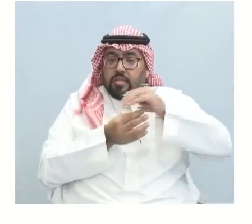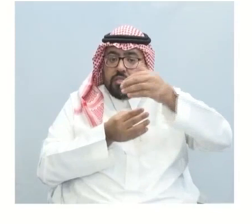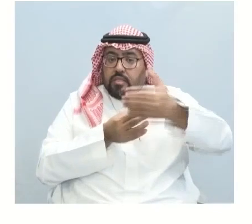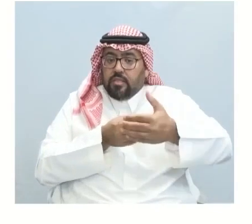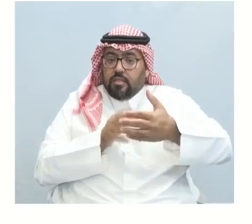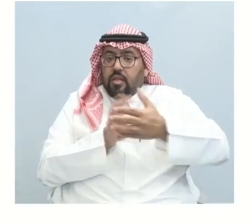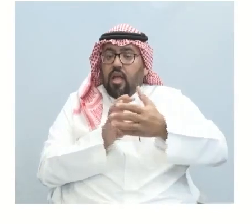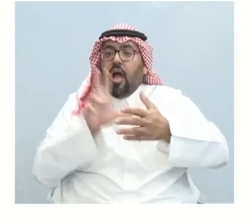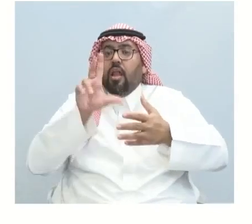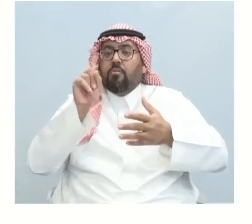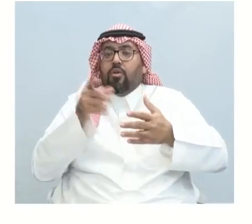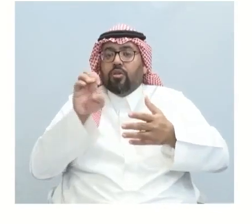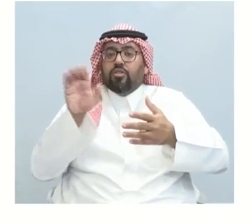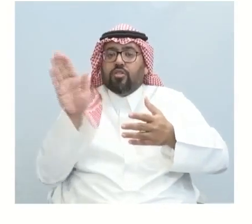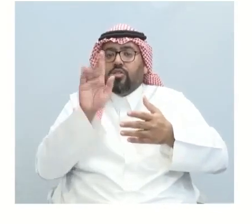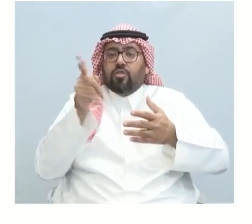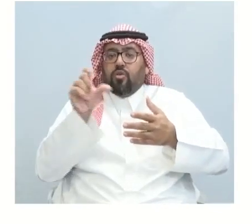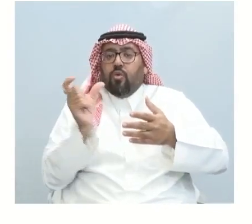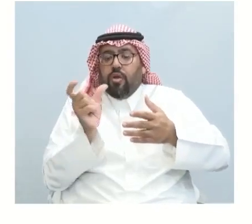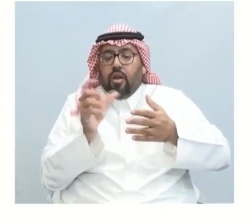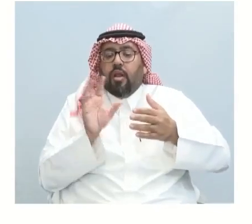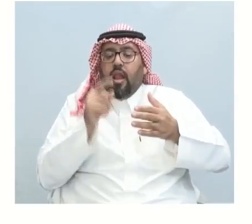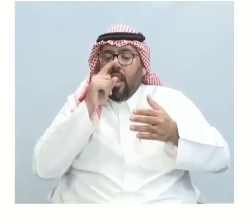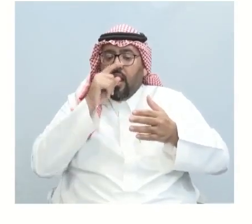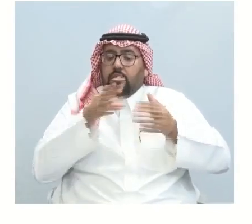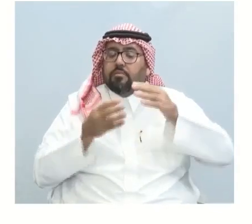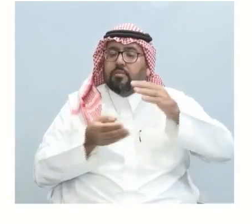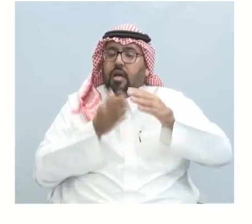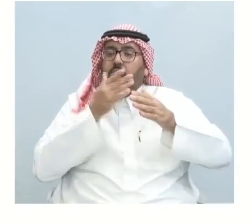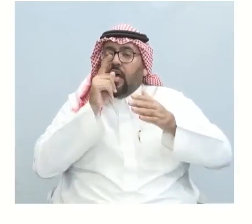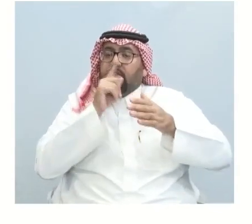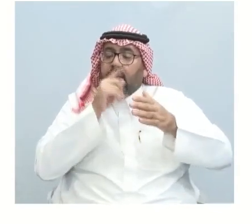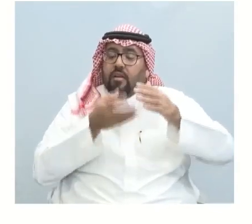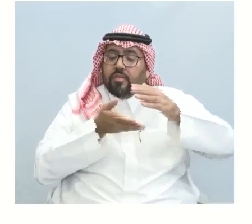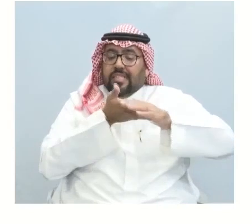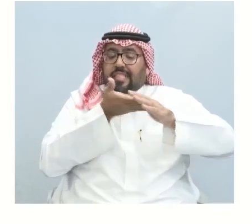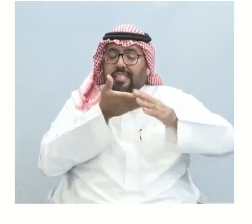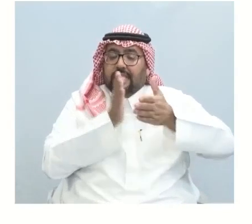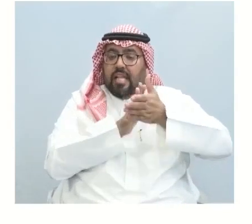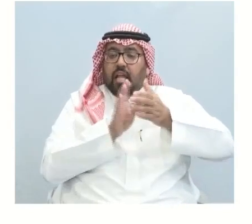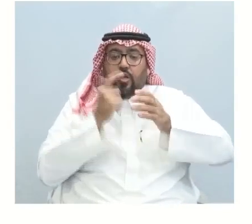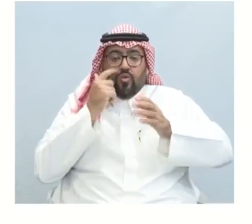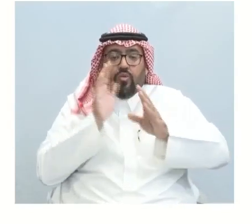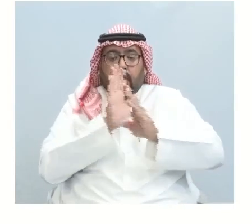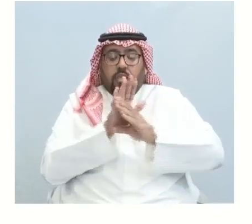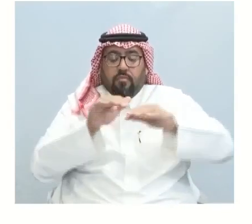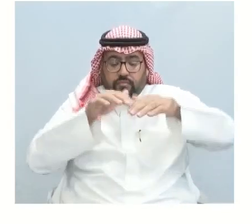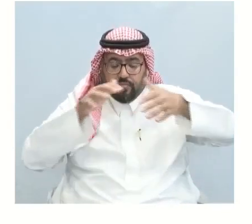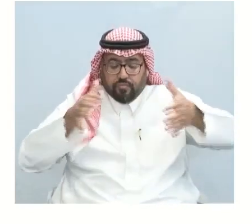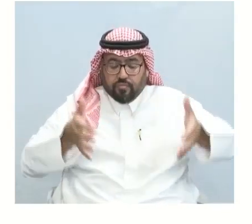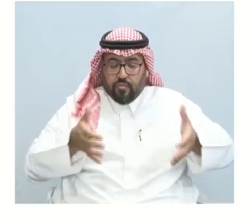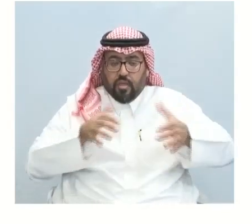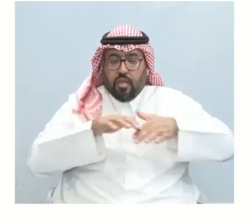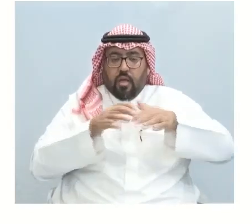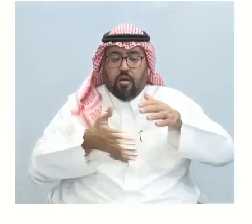لهذا البروجسترون ليدعم هذا الجسم الاصفر اذا بعد الاخصاب اهم الامور التي سوف نلحظها بقاء البروجسترون